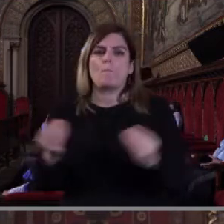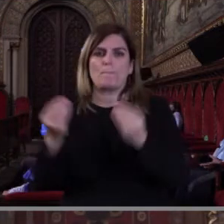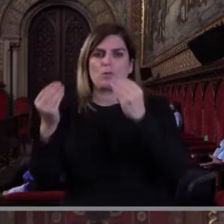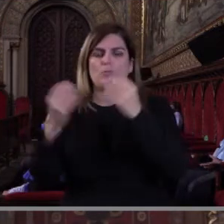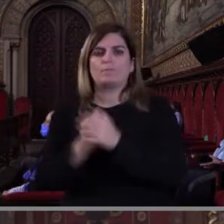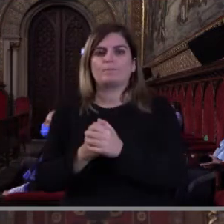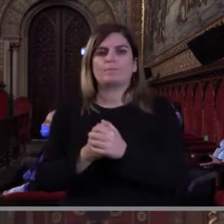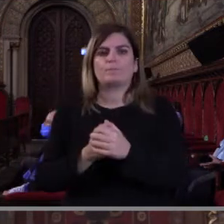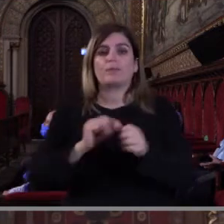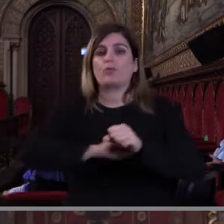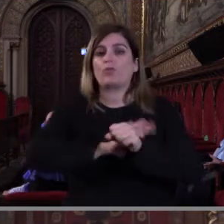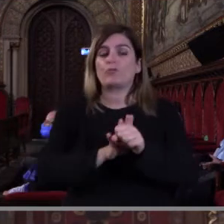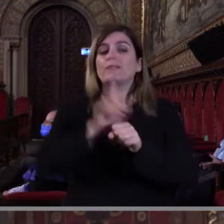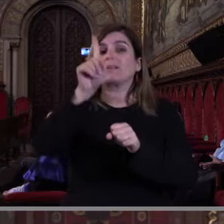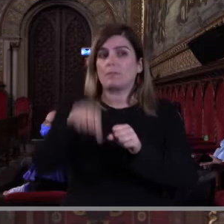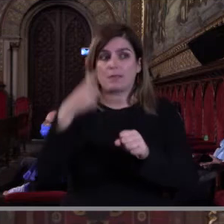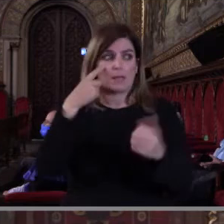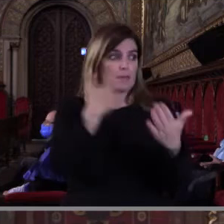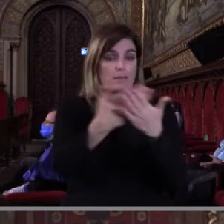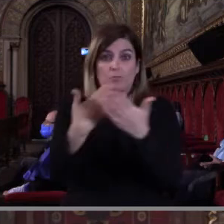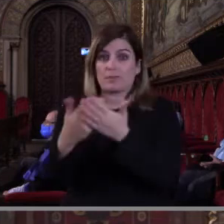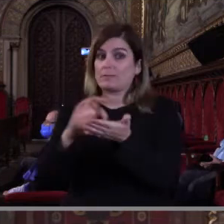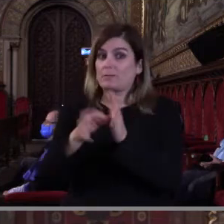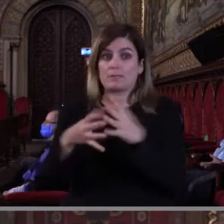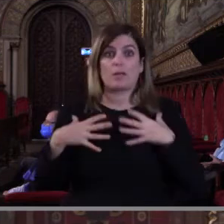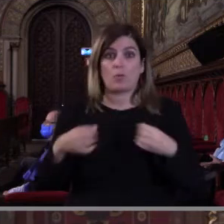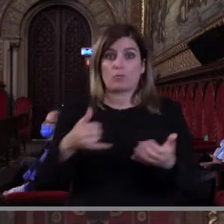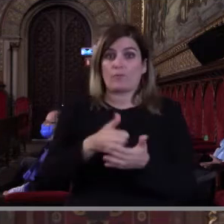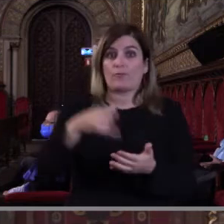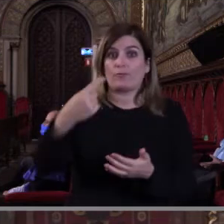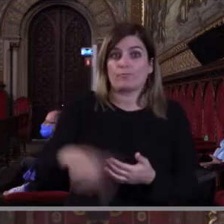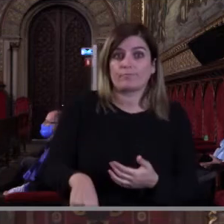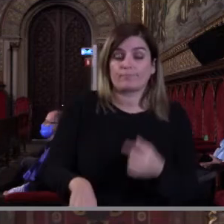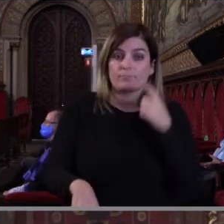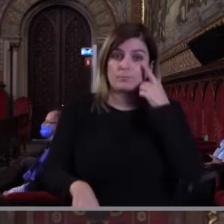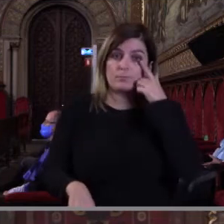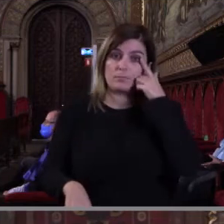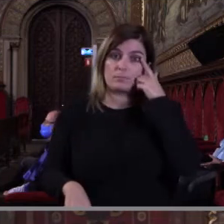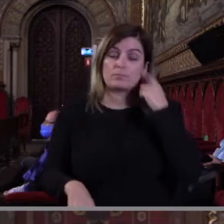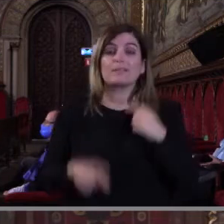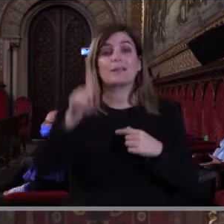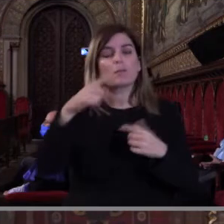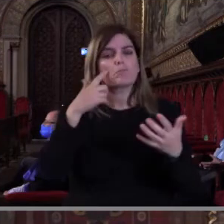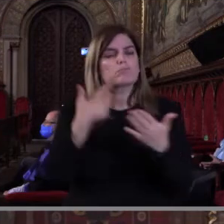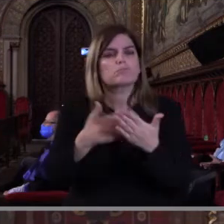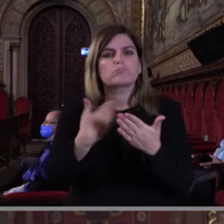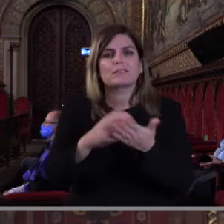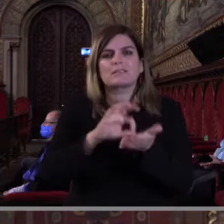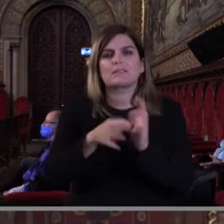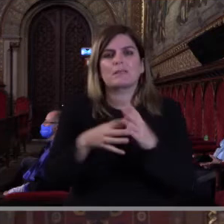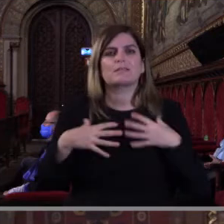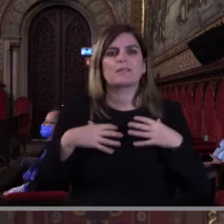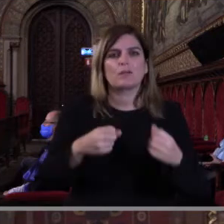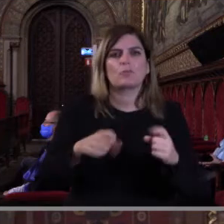La pandèmia també ha mostrat les vulnerabilitats del nostre sistema de salut pública i, en part, les del nostre sistema sanitari i de les de